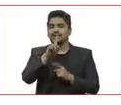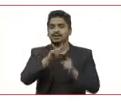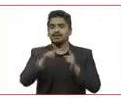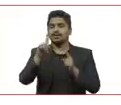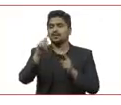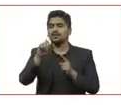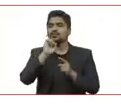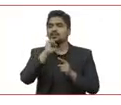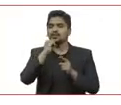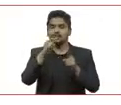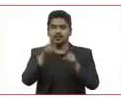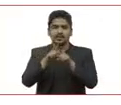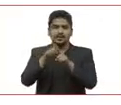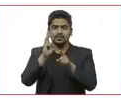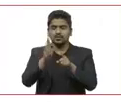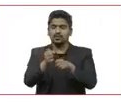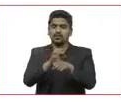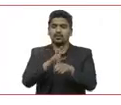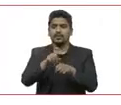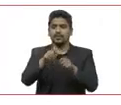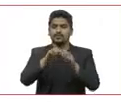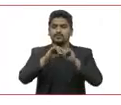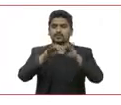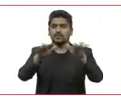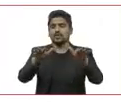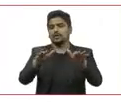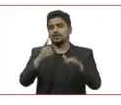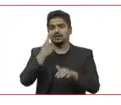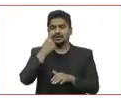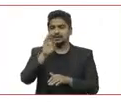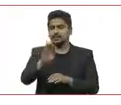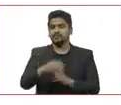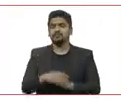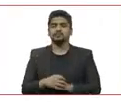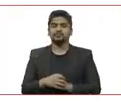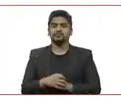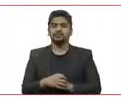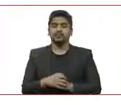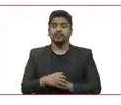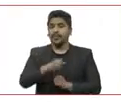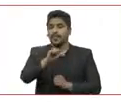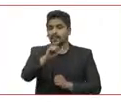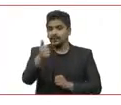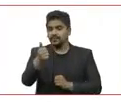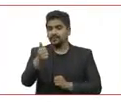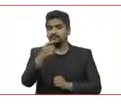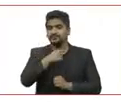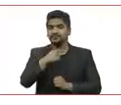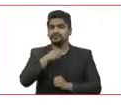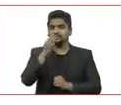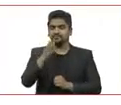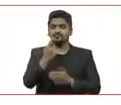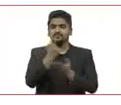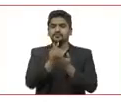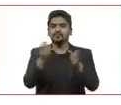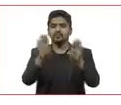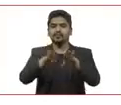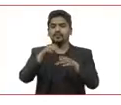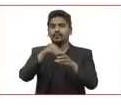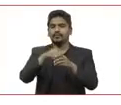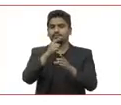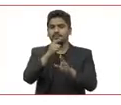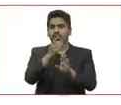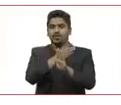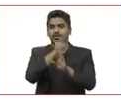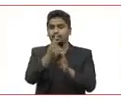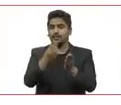10 वर्षमा पनि यो भेरिएन्टहरू फैलिरहेको तथ्याङ्क देखिन्छ। अर्को हामीले काठमाडौँ उपत्यकामा गत हप्ता